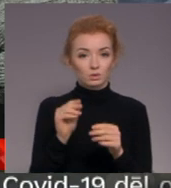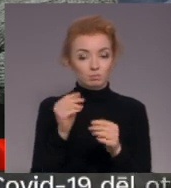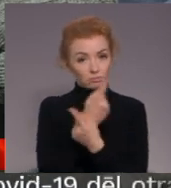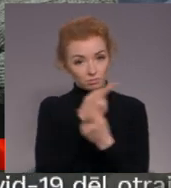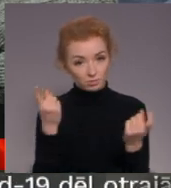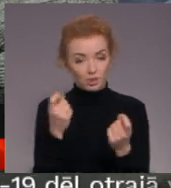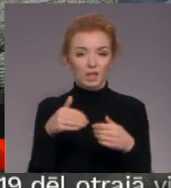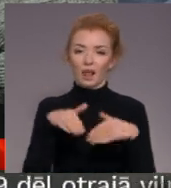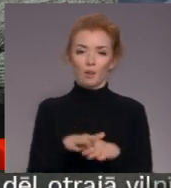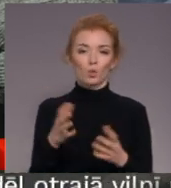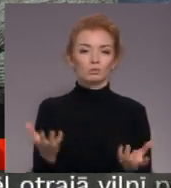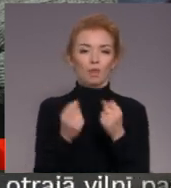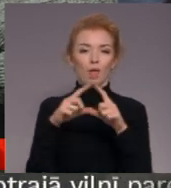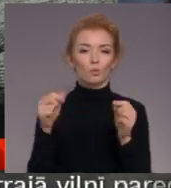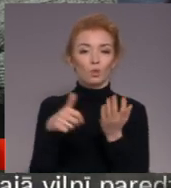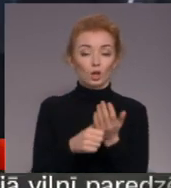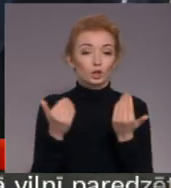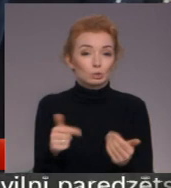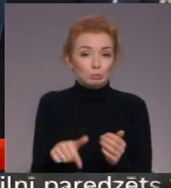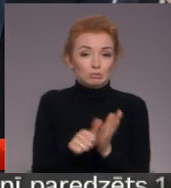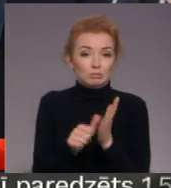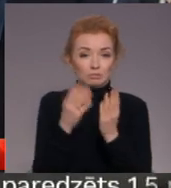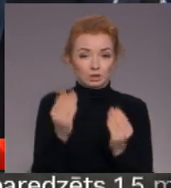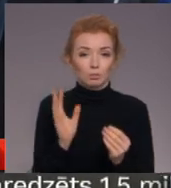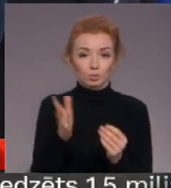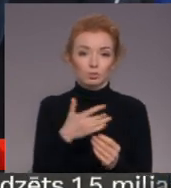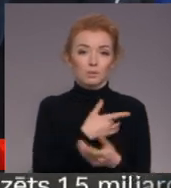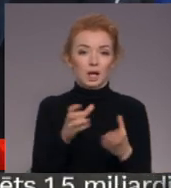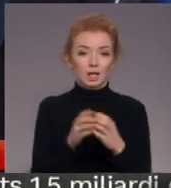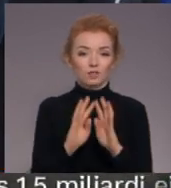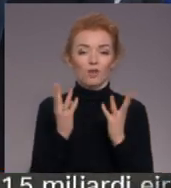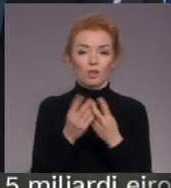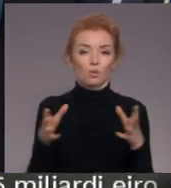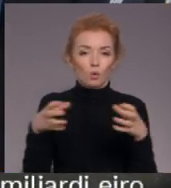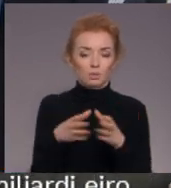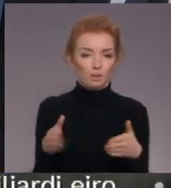uzņēmumu reģistram un jau šo sestdienu paredzēta līdzinējās partijas valdes kopsapulce.